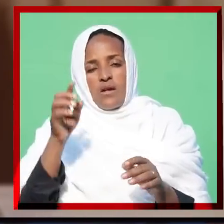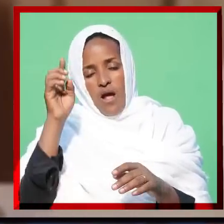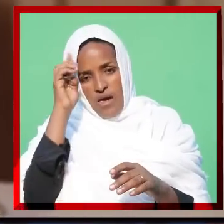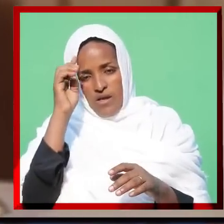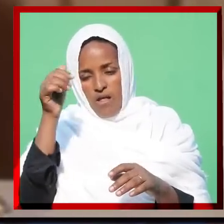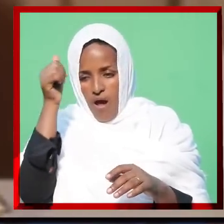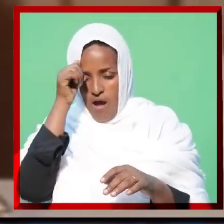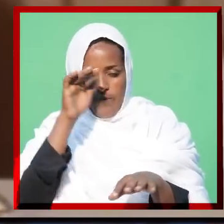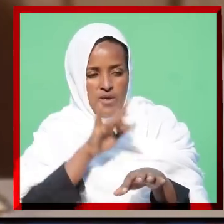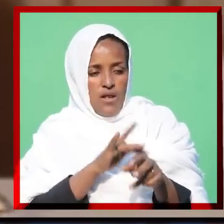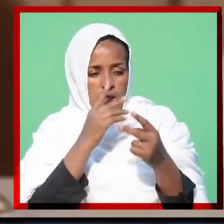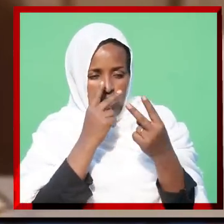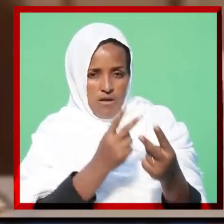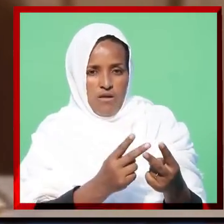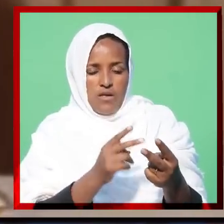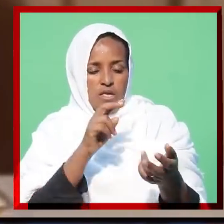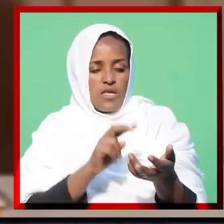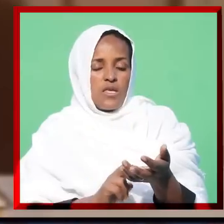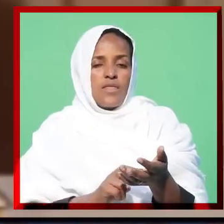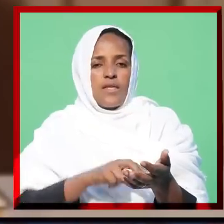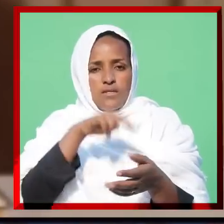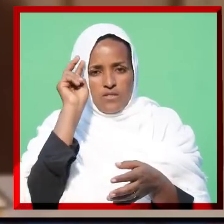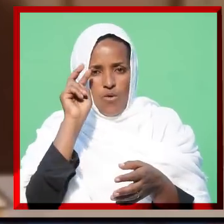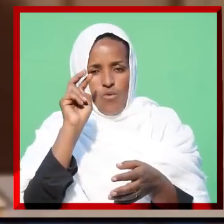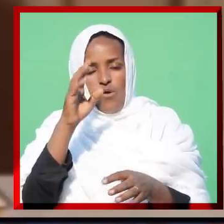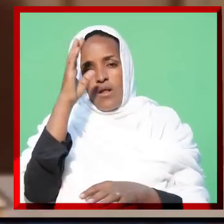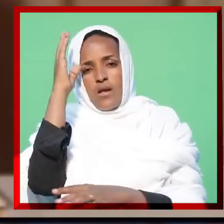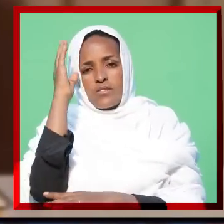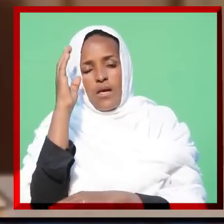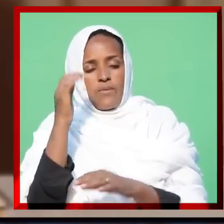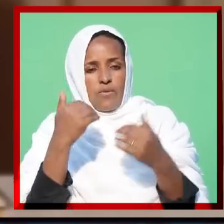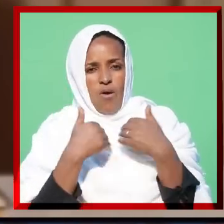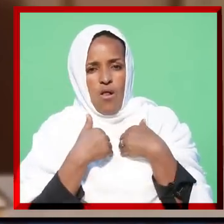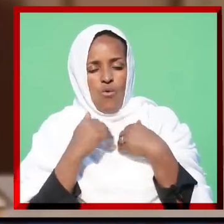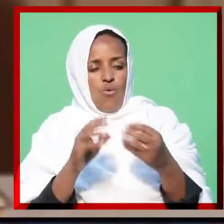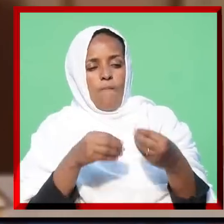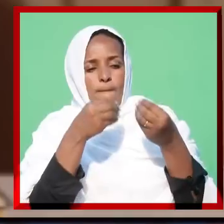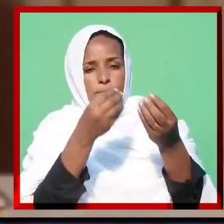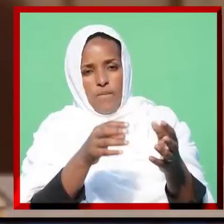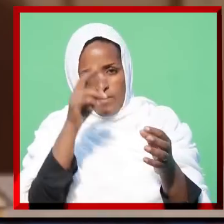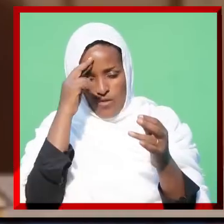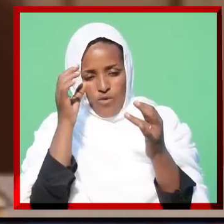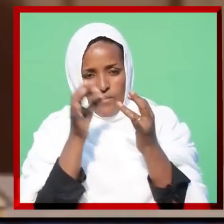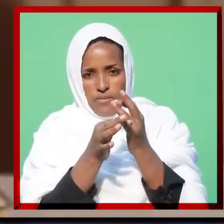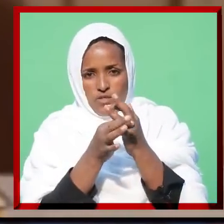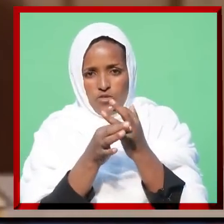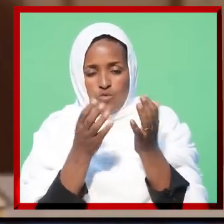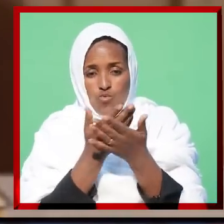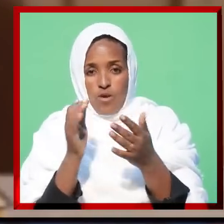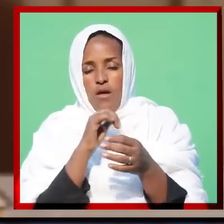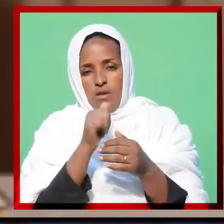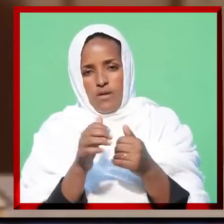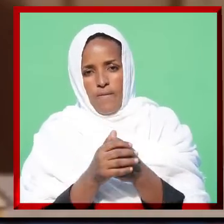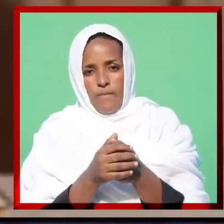ቃየል አቤል ላይ የተነሳው ለእግዚአብሔር ባለው በመሰጠቱ ነው፣ በሚስት ጉዳይ